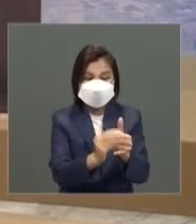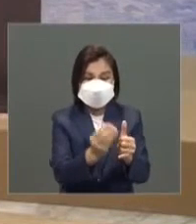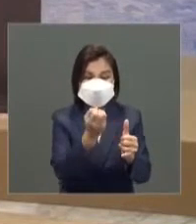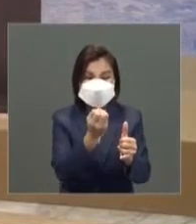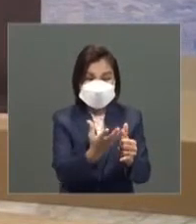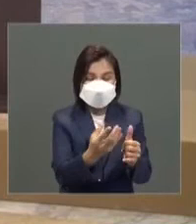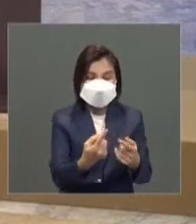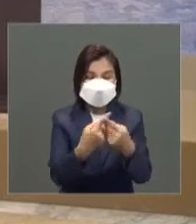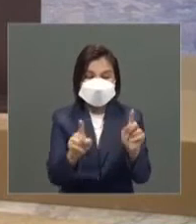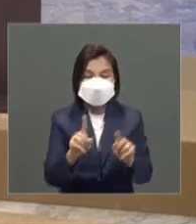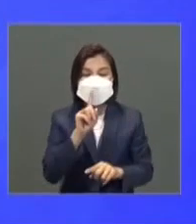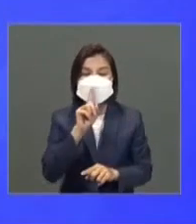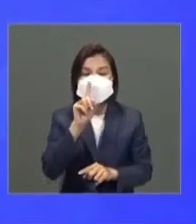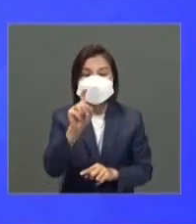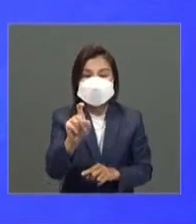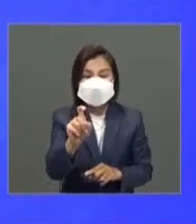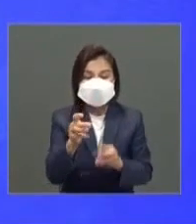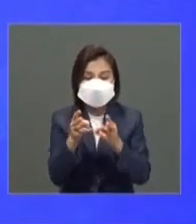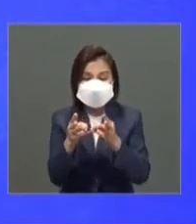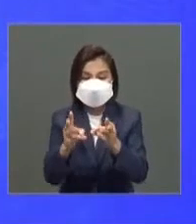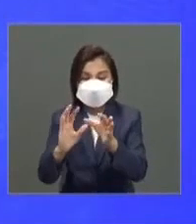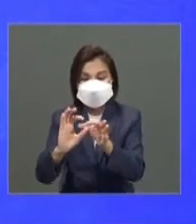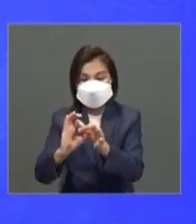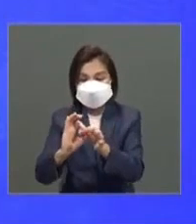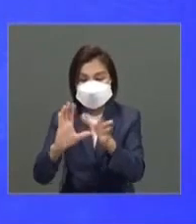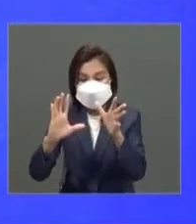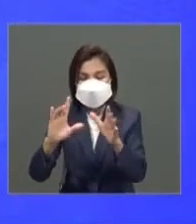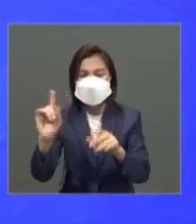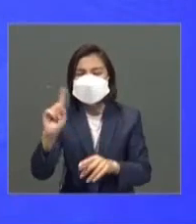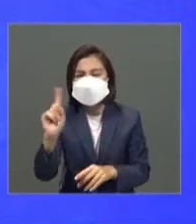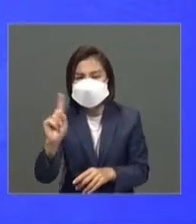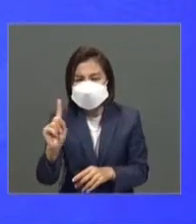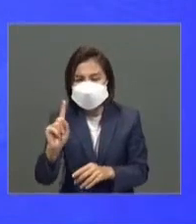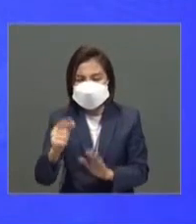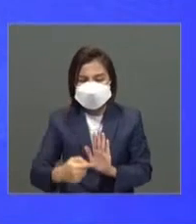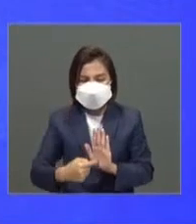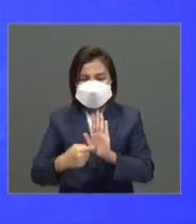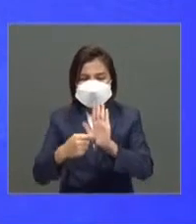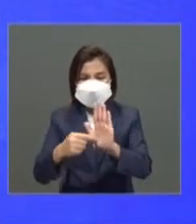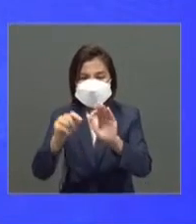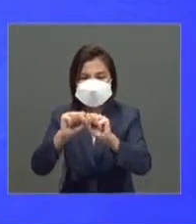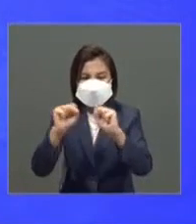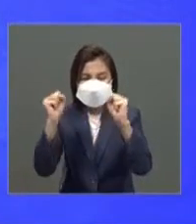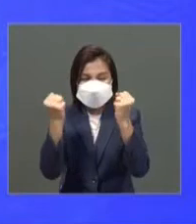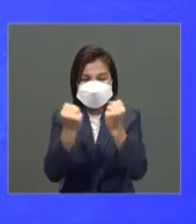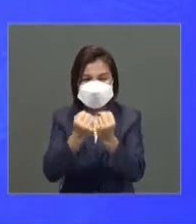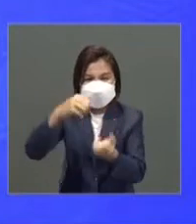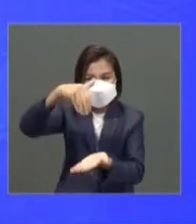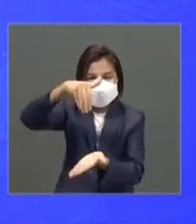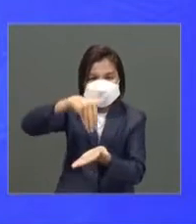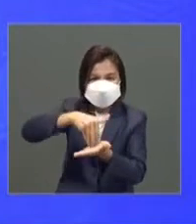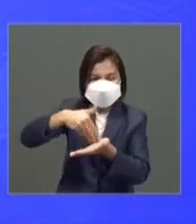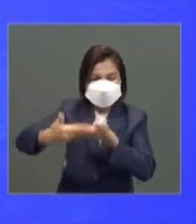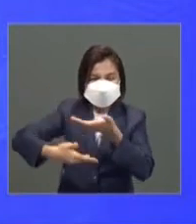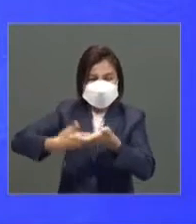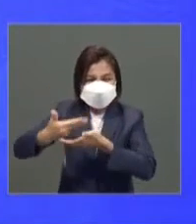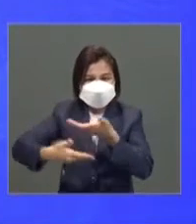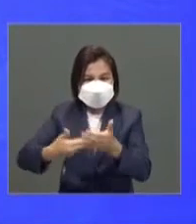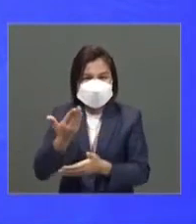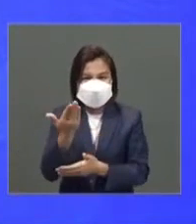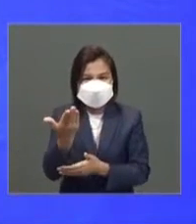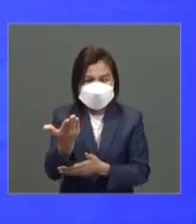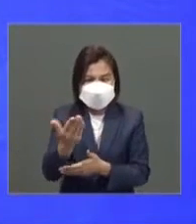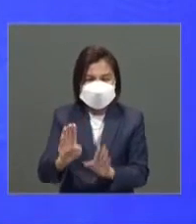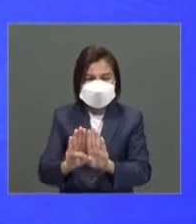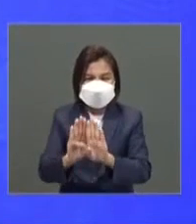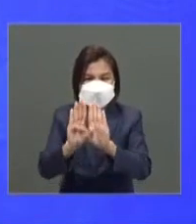ามมาก็จะถามถึงเรื่องการผ่อนคลายมาตรการล็อกดาวน์โดยเฉพาะข้อเสนอของสมาคมศูนย์การค้าไทยที่ขอให้มีการผ่อนป